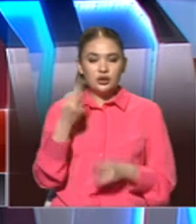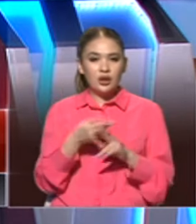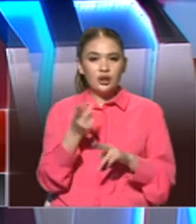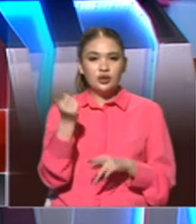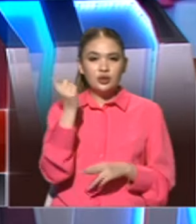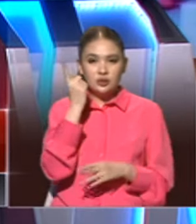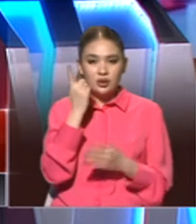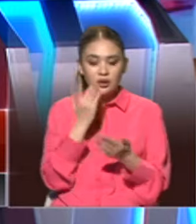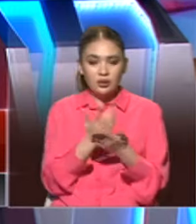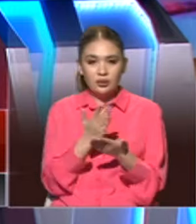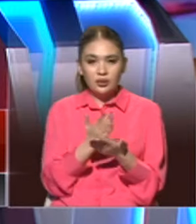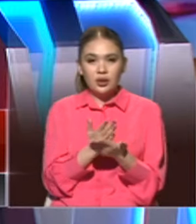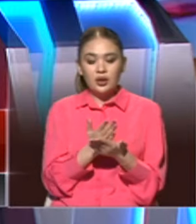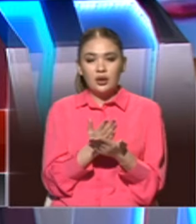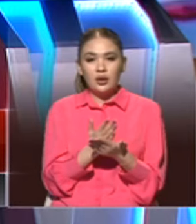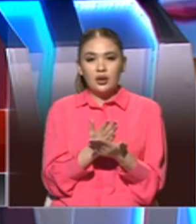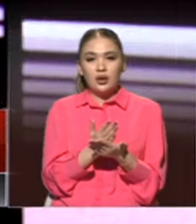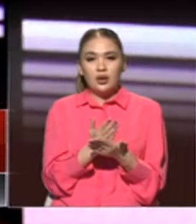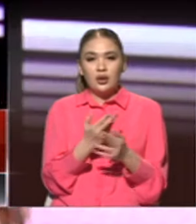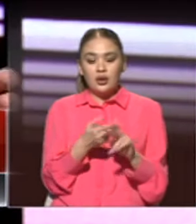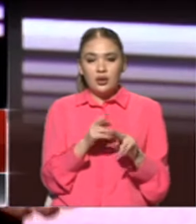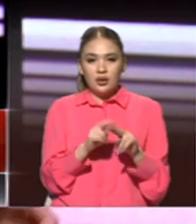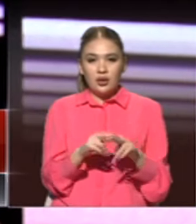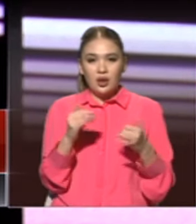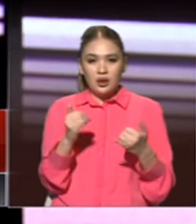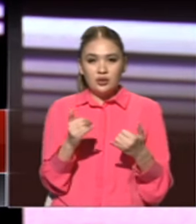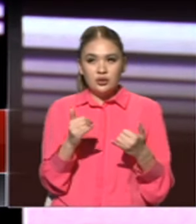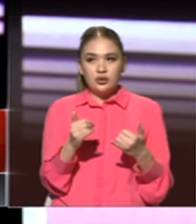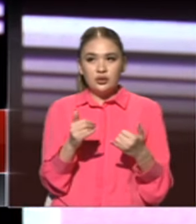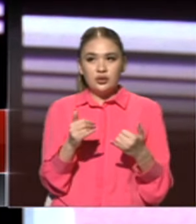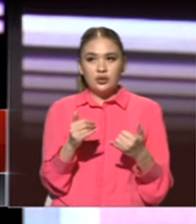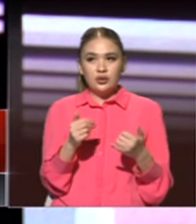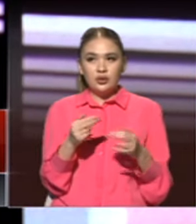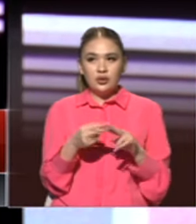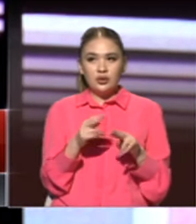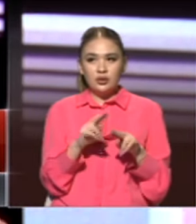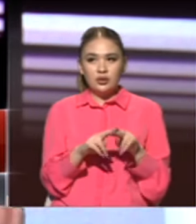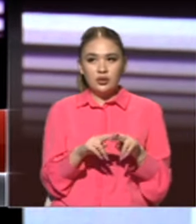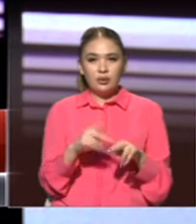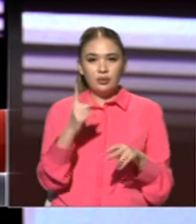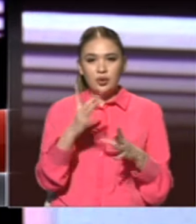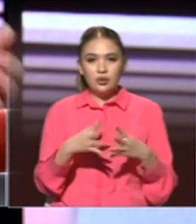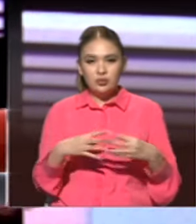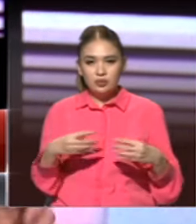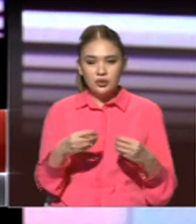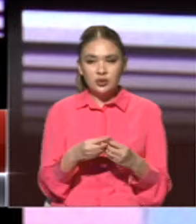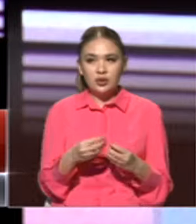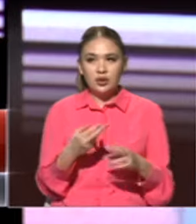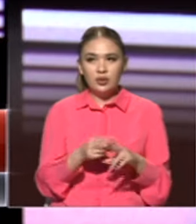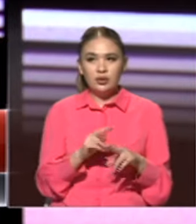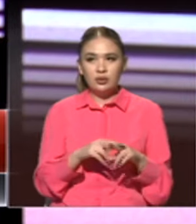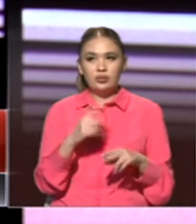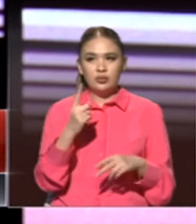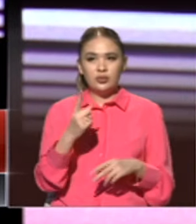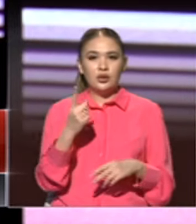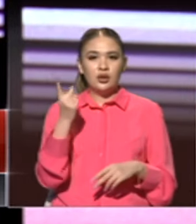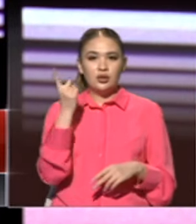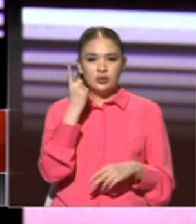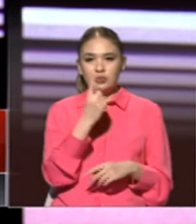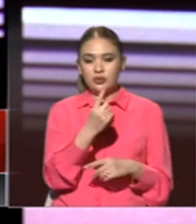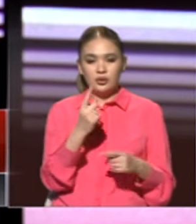болса, смартфондардың өзі шамалы уже қолжетімді баға келді деп айтуға болады. Бір отбасыда бір лаптоптың және бір смартфонның